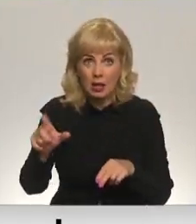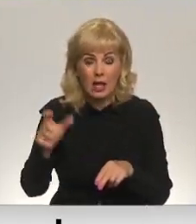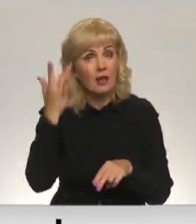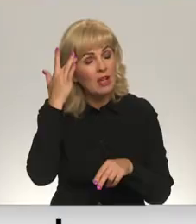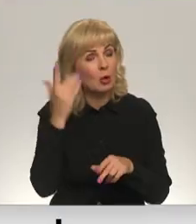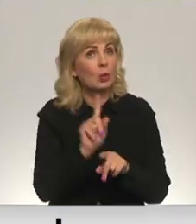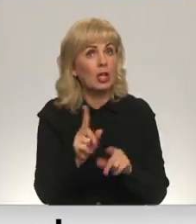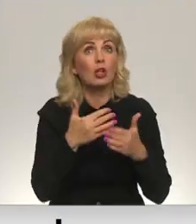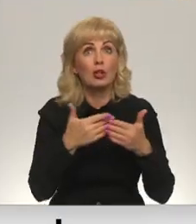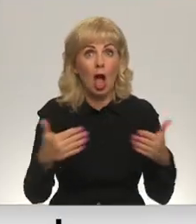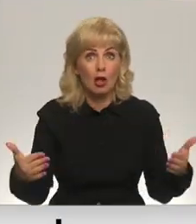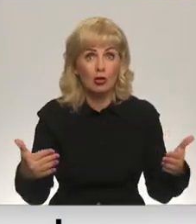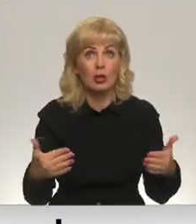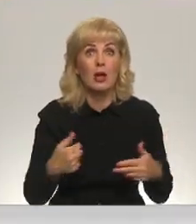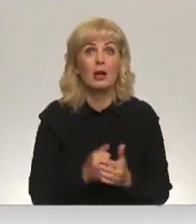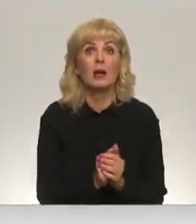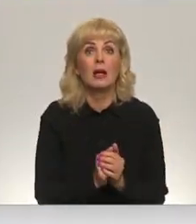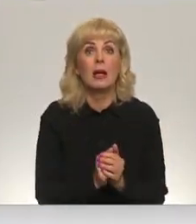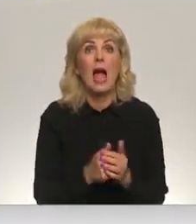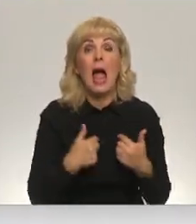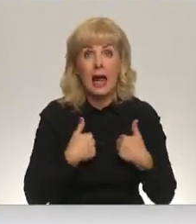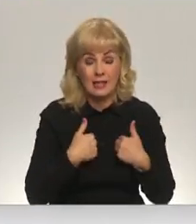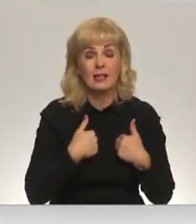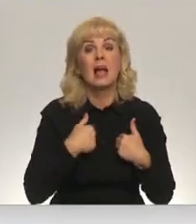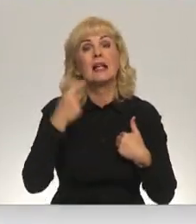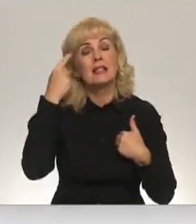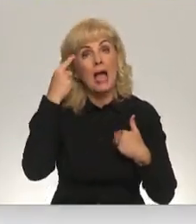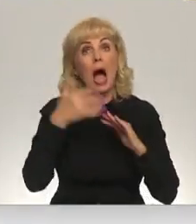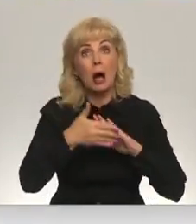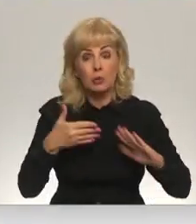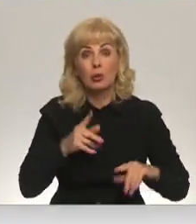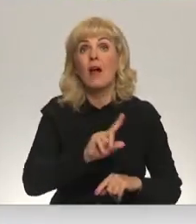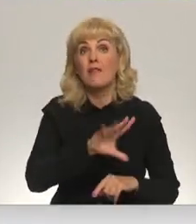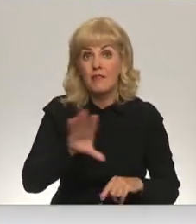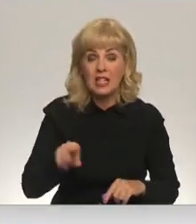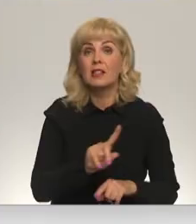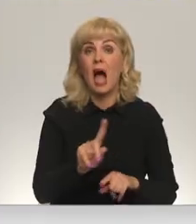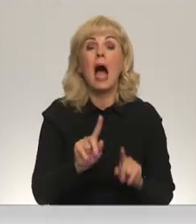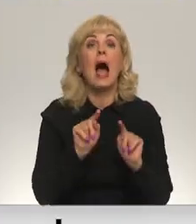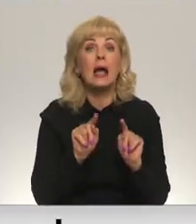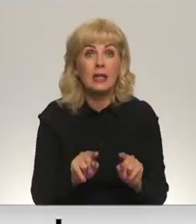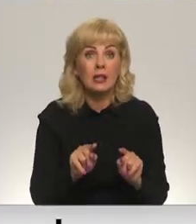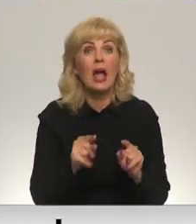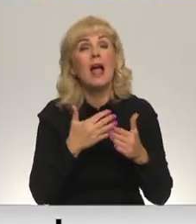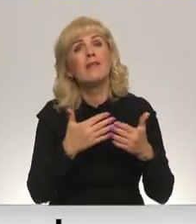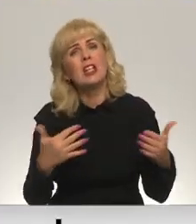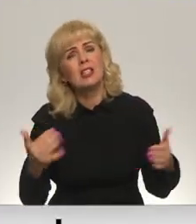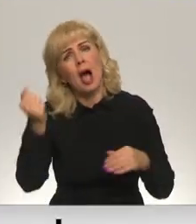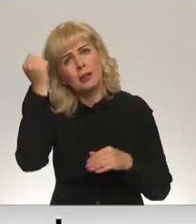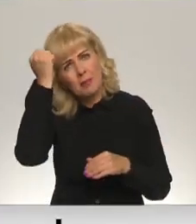dažādi. Es nesaprotu, nē. Es saprotu to, ka viss kā ir, visādi